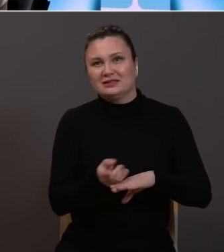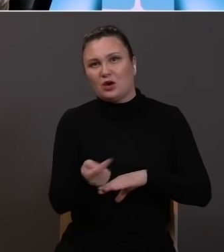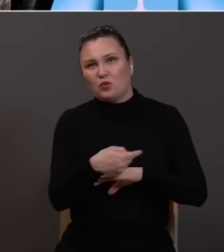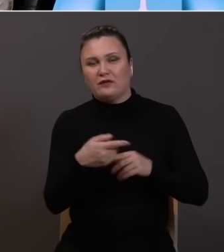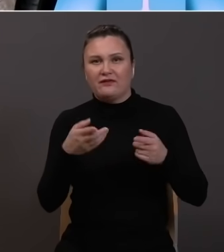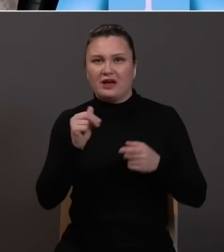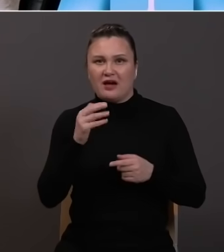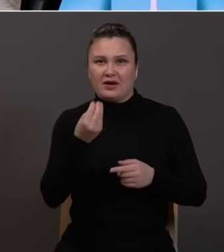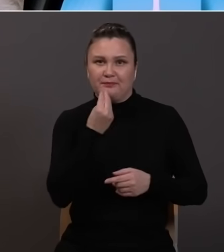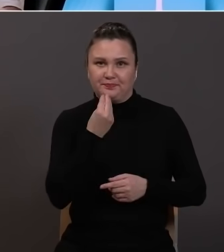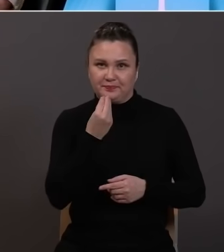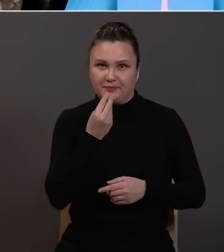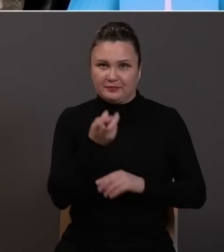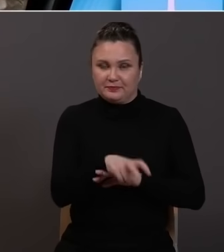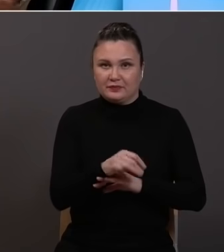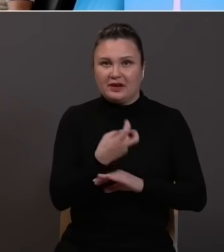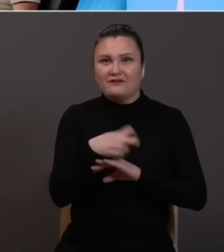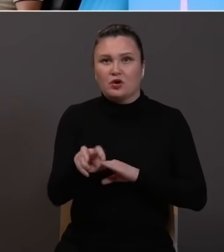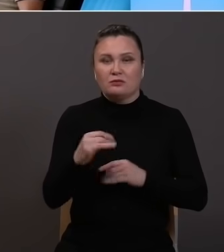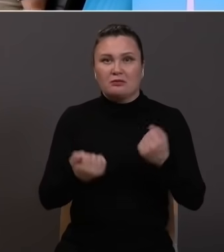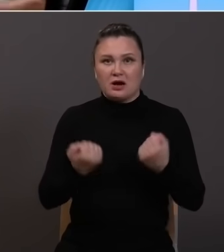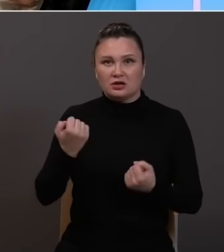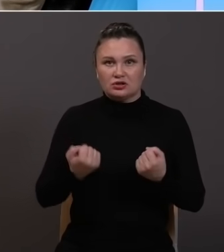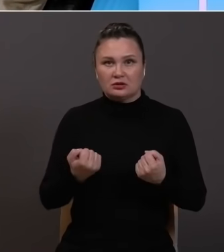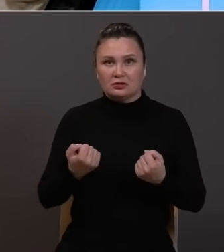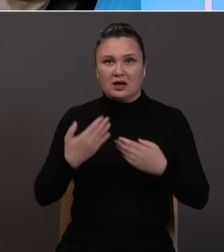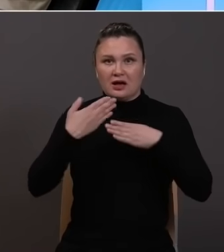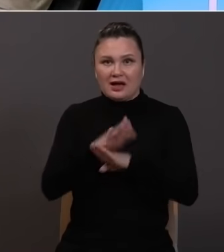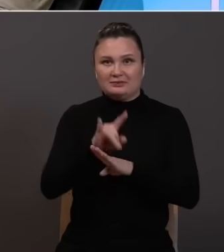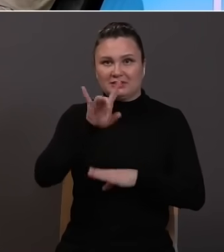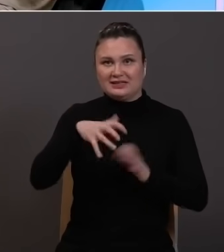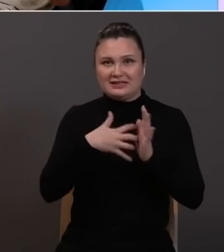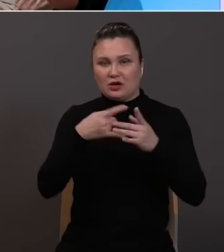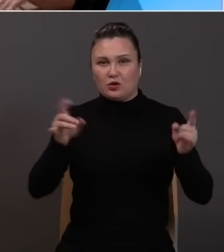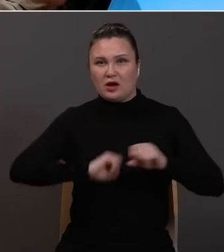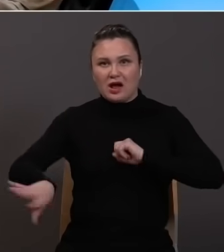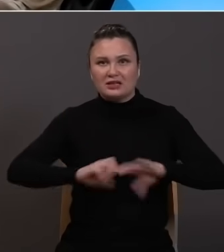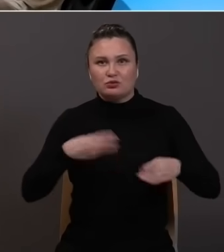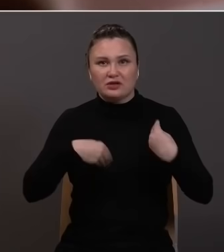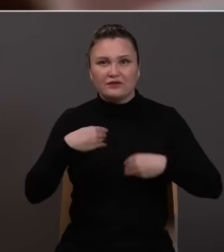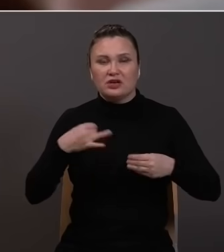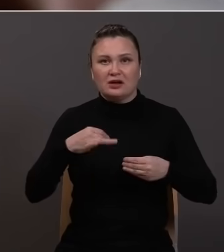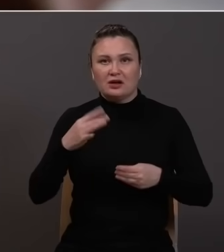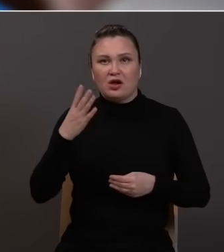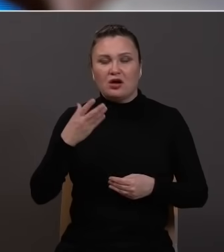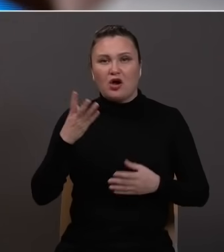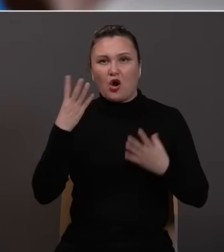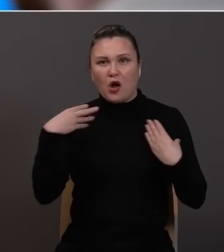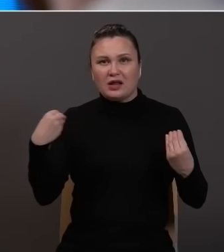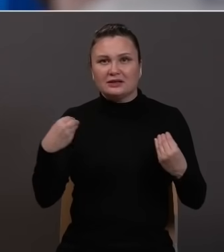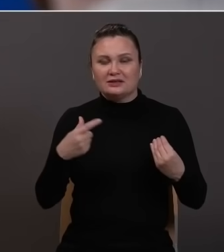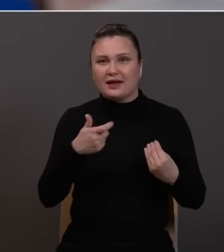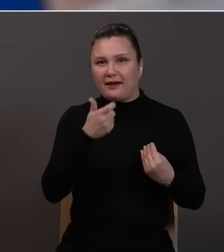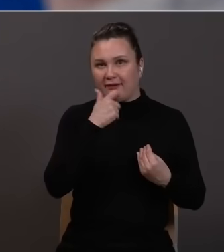кафе позавтракать. Выходим к автомобилю, разбитое стекло, разбросанные вещи. Вот эти голландские,